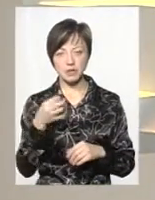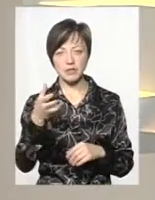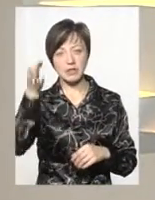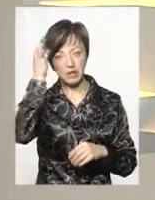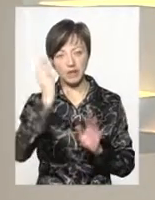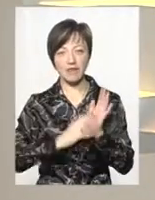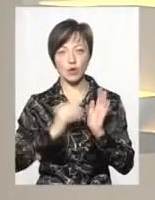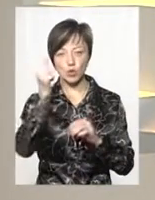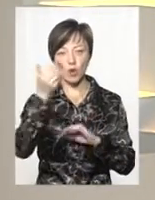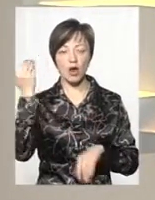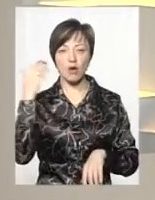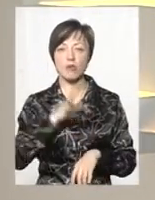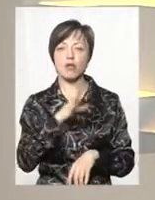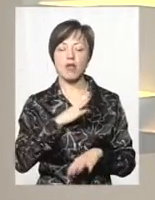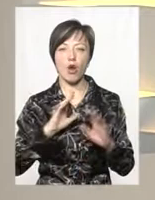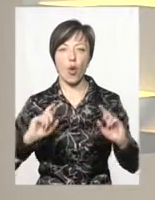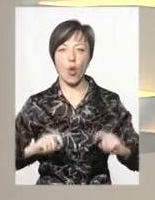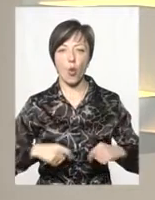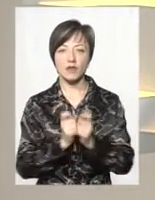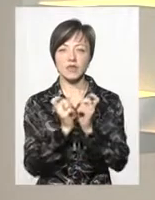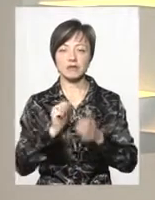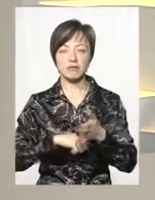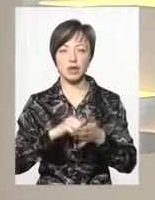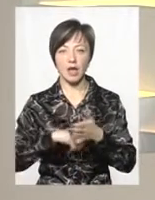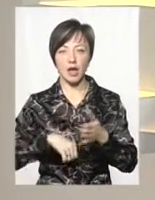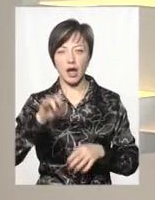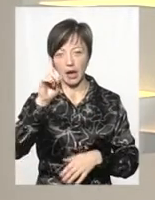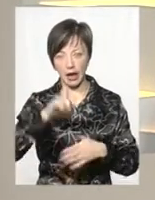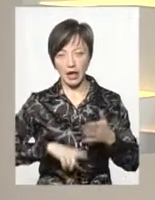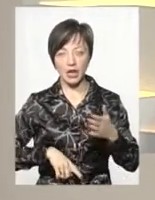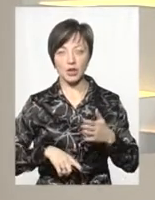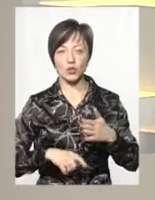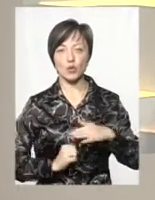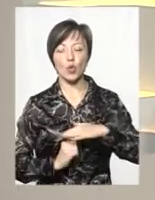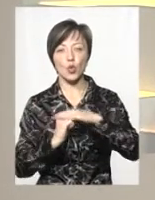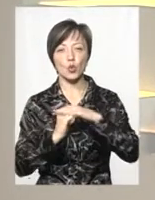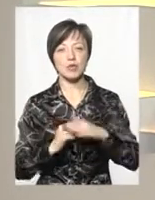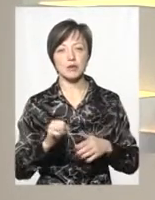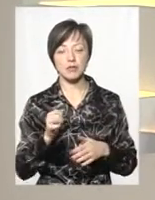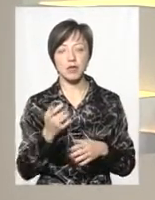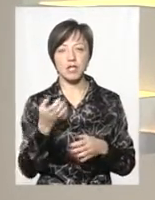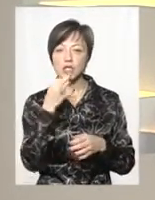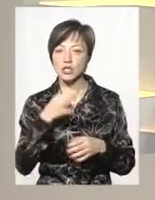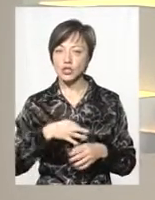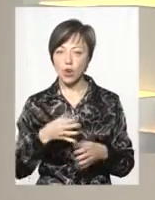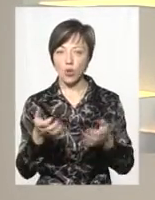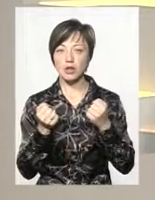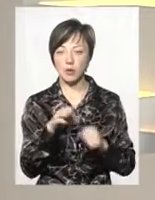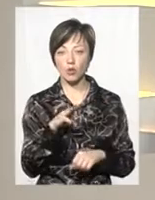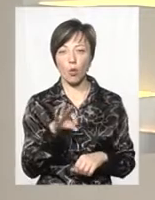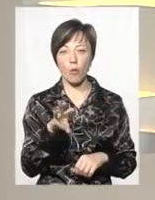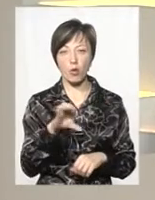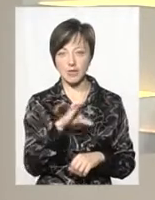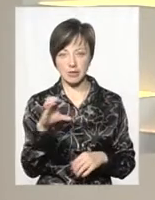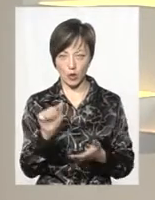90-х були конфлікти на тлі, на релігійному ґрунті. Скажіть, от отримання Томосу,